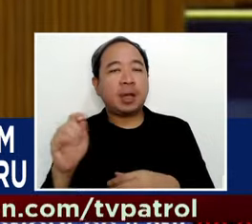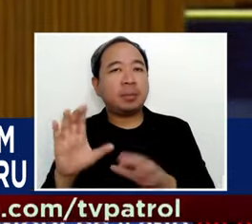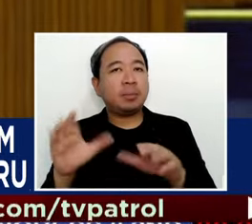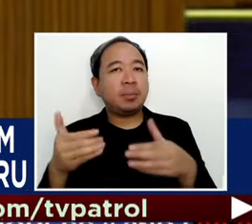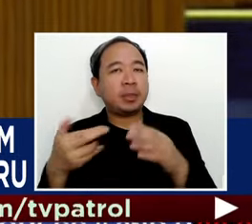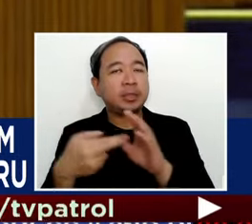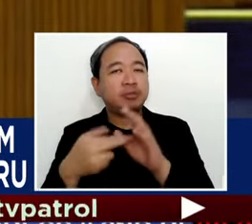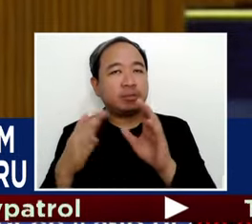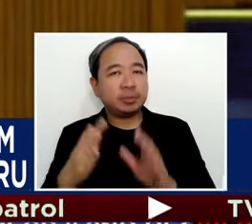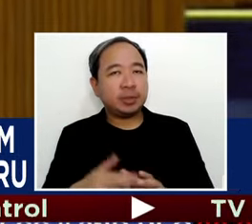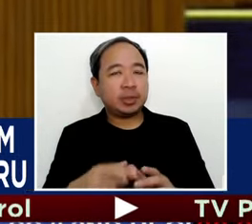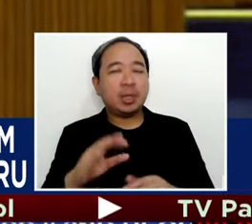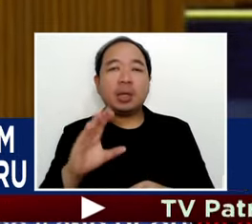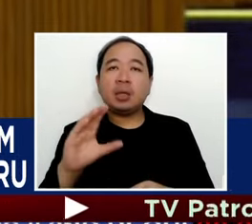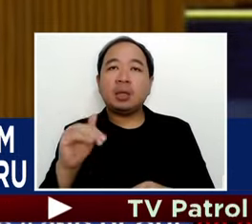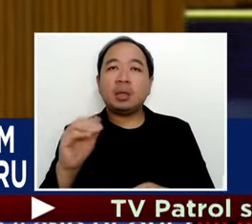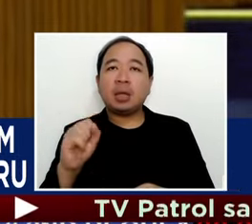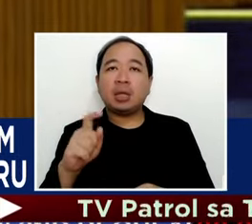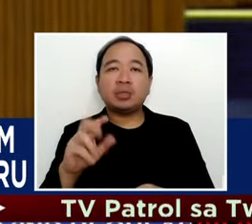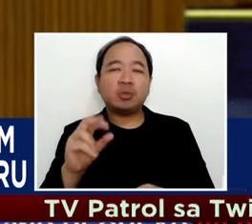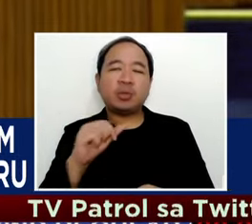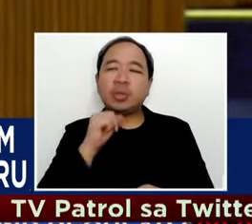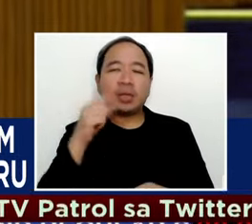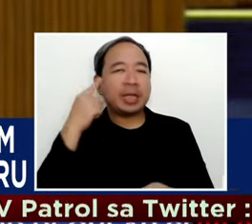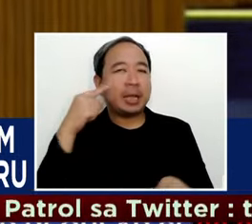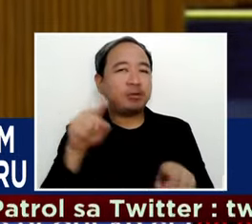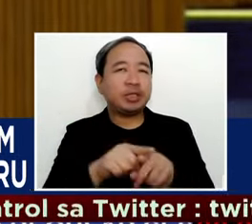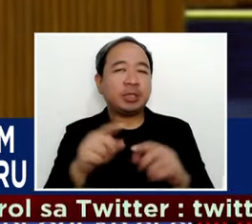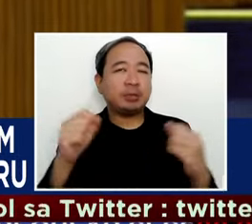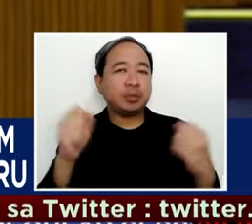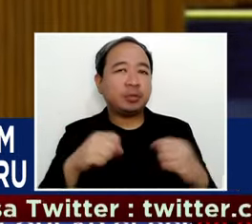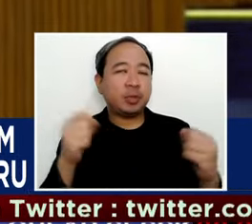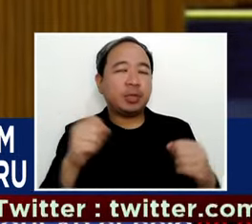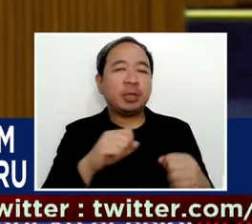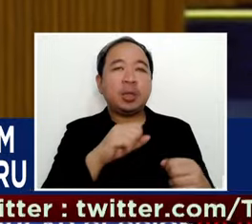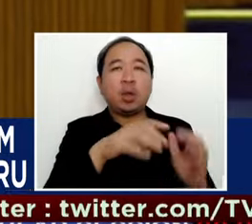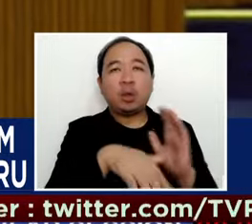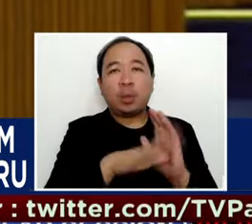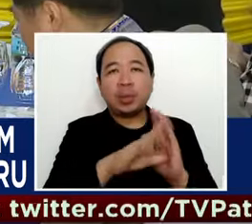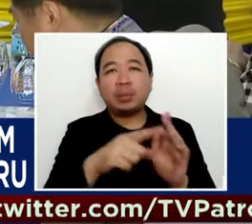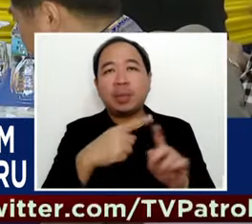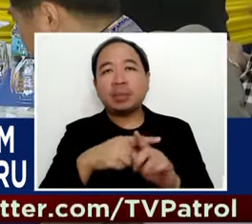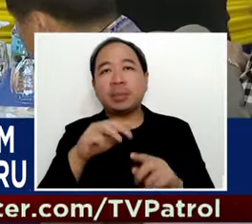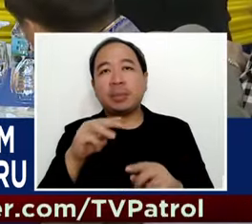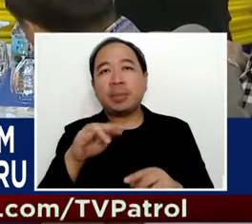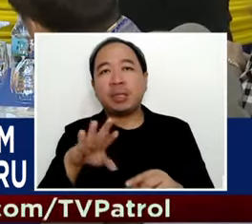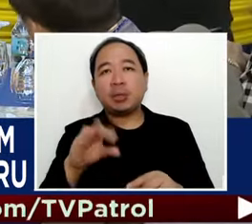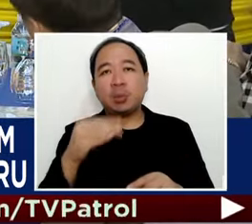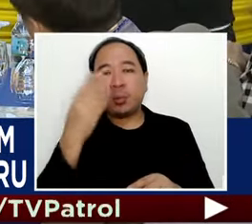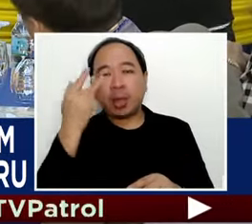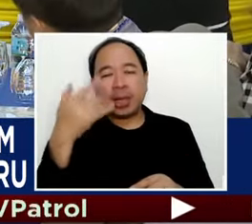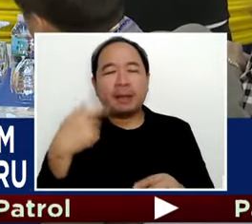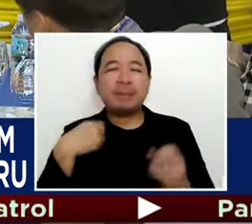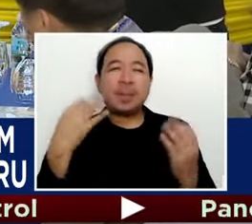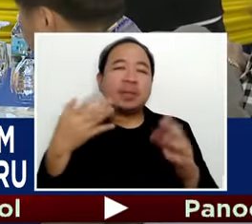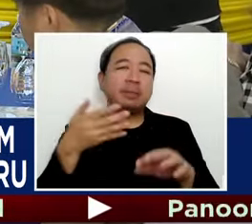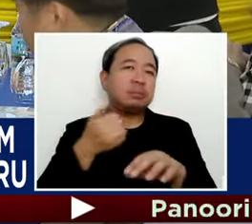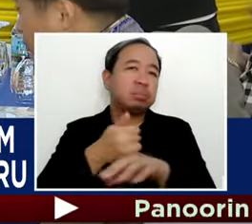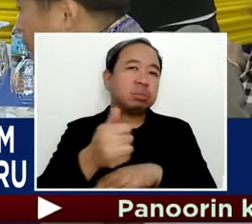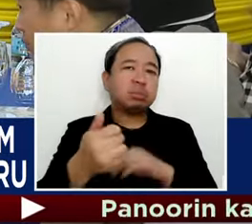Representative Franz Castro sa kasunduan ng COMELEC at Miro dahil umano sa mga aligasyon ng technical